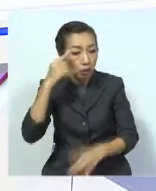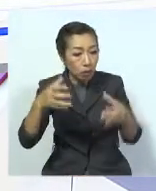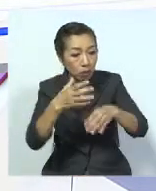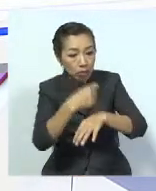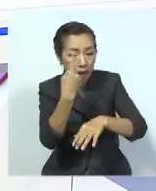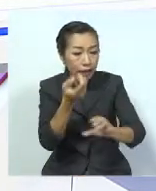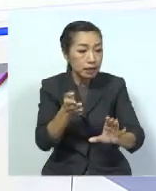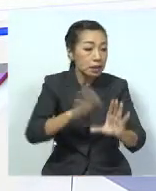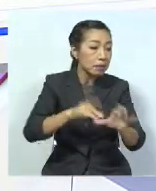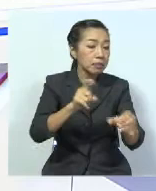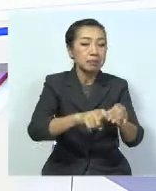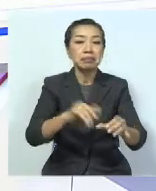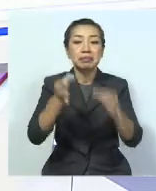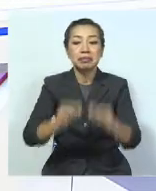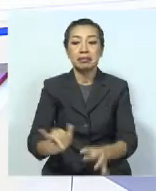การเมืองใดค่ะ